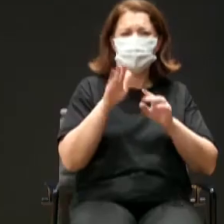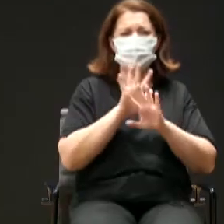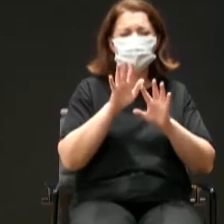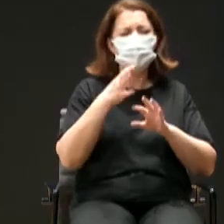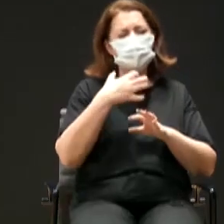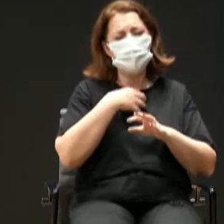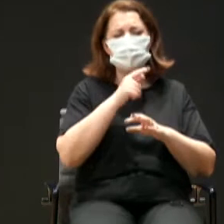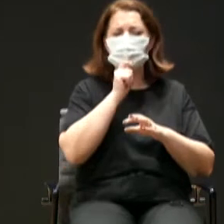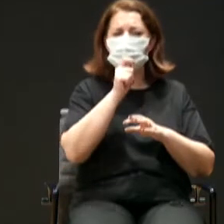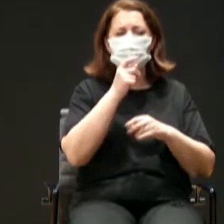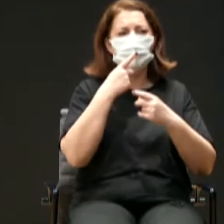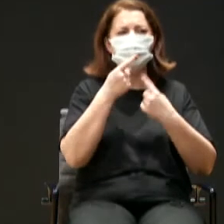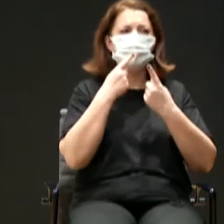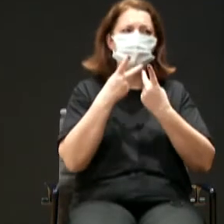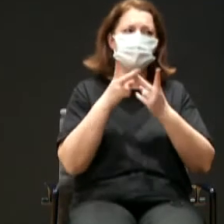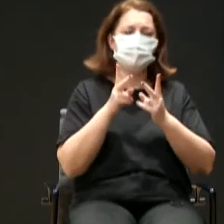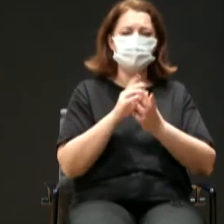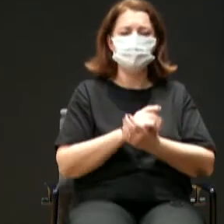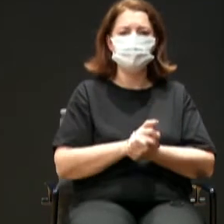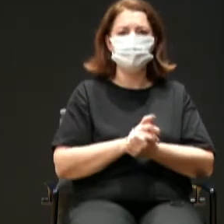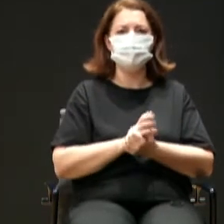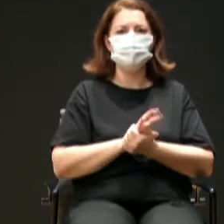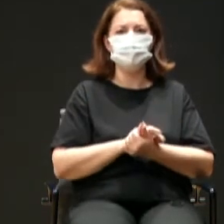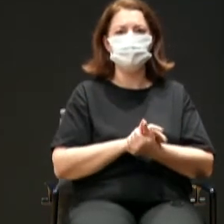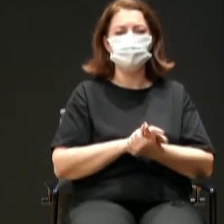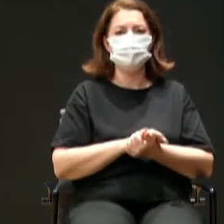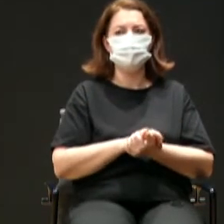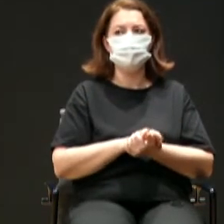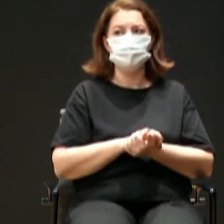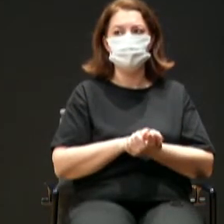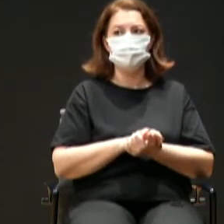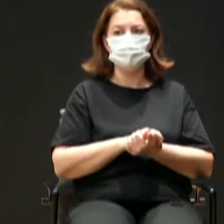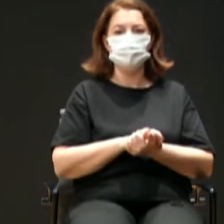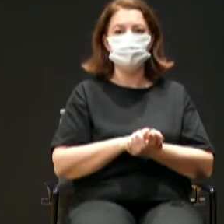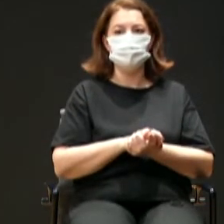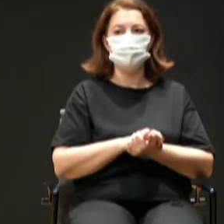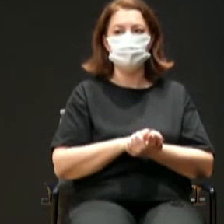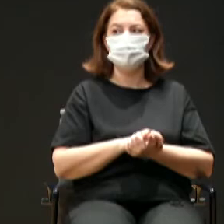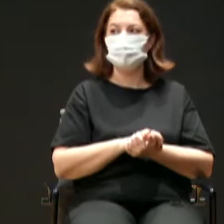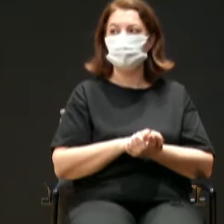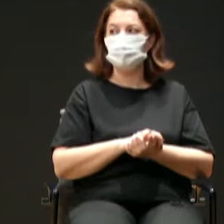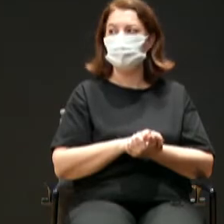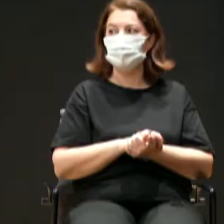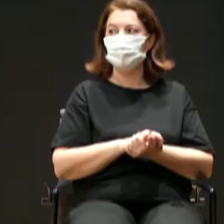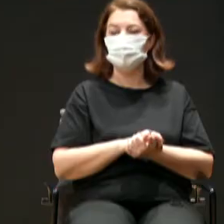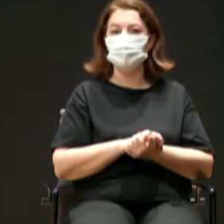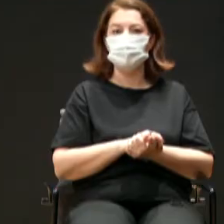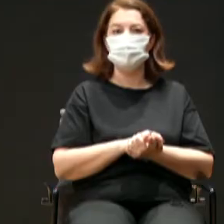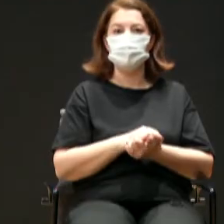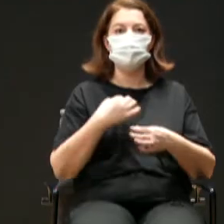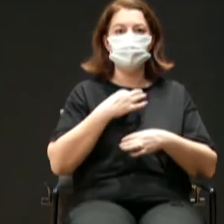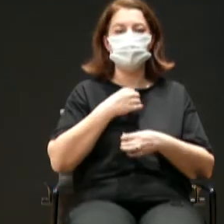Mikrofonu, konuşursunuz. Lütfen meclise dönük konuşmanıza devam edin, lütfen. Buyurun. Sayın Başkanım,